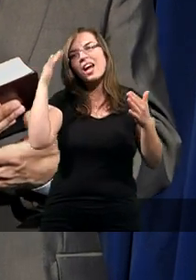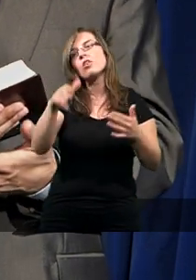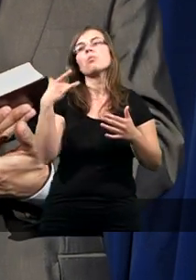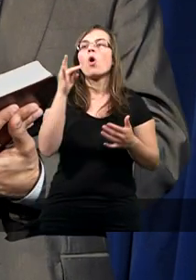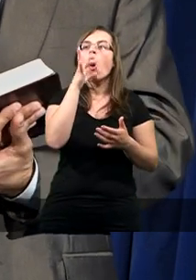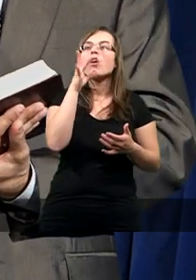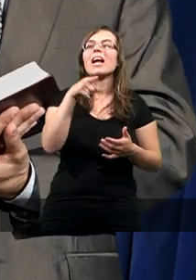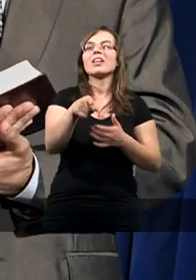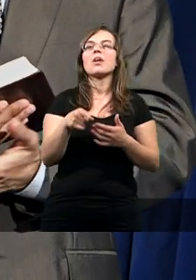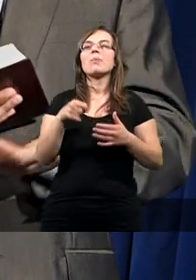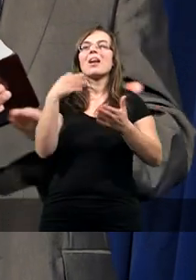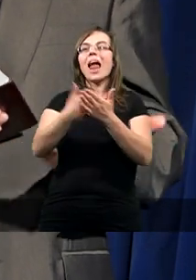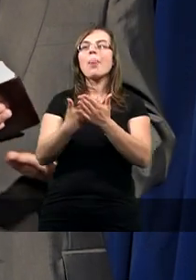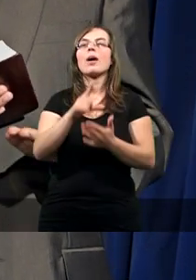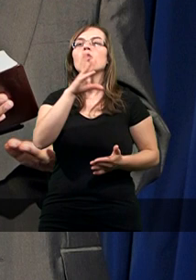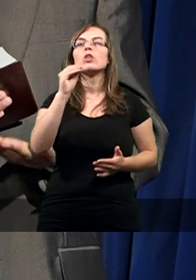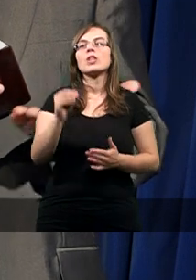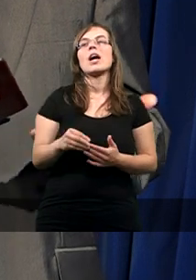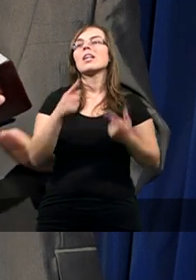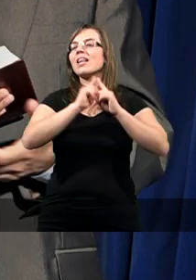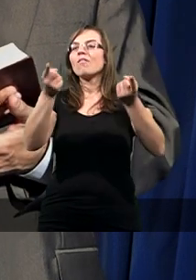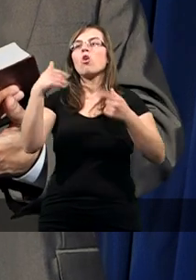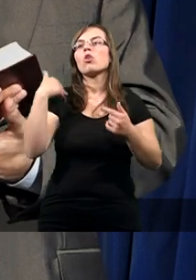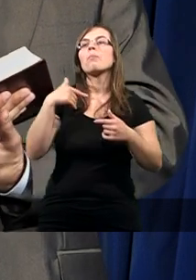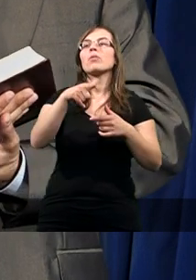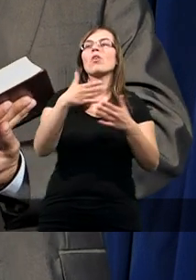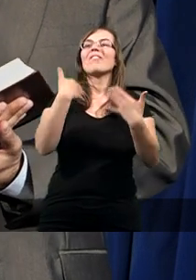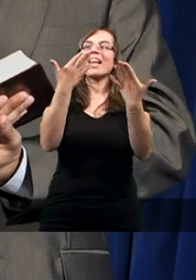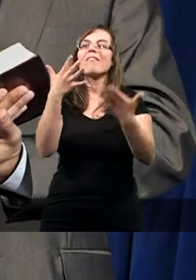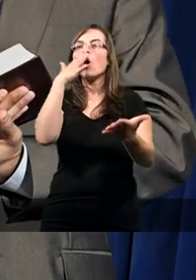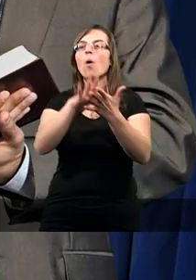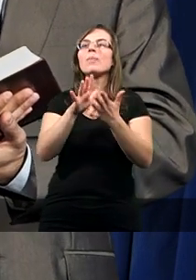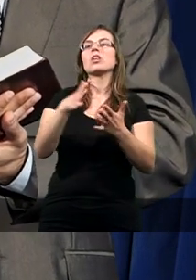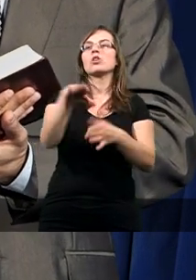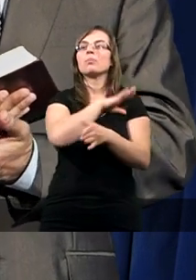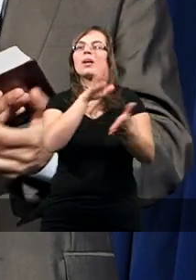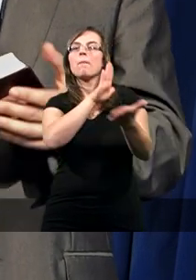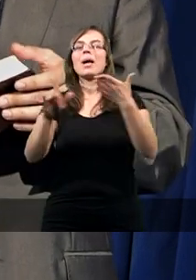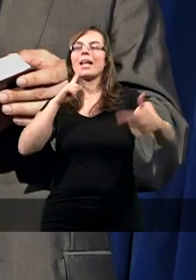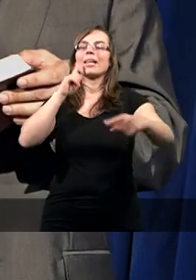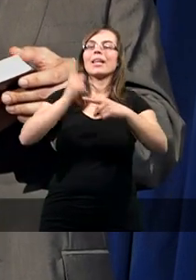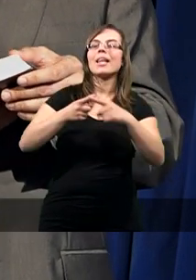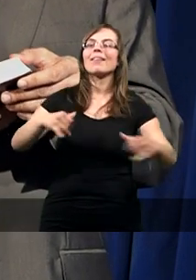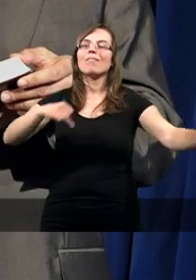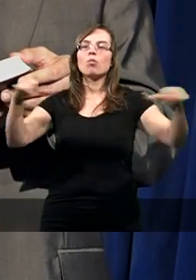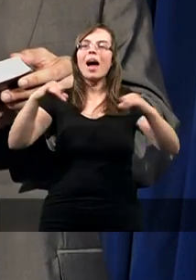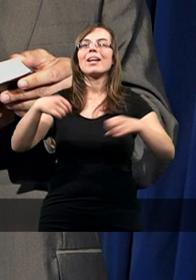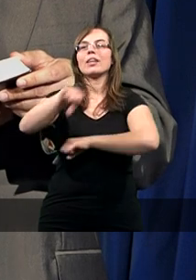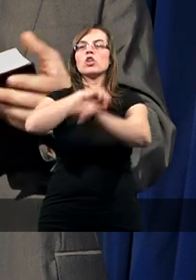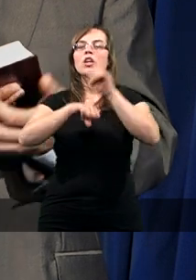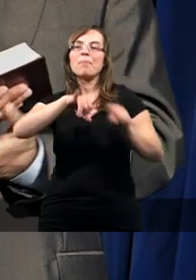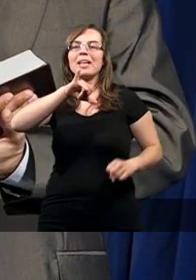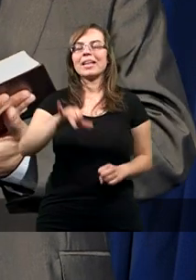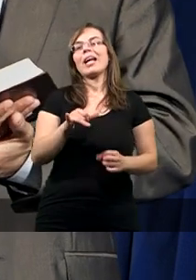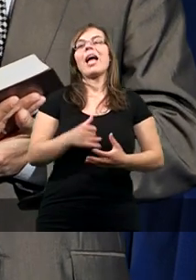by go oskarżyli przed Rzymianami, dlatego że Żydom nie wolno było decydować o czyjejś śmierci bez decyzji władzy